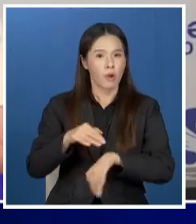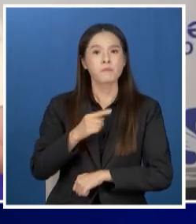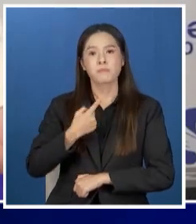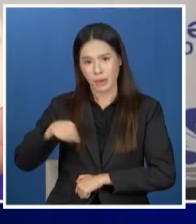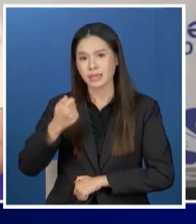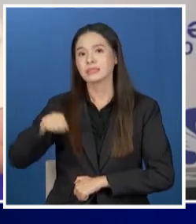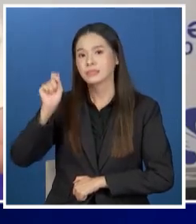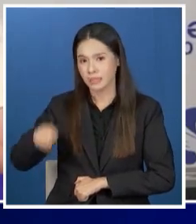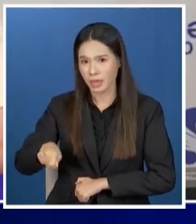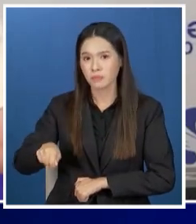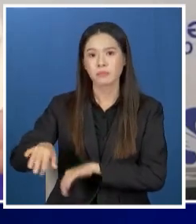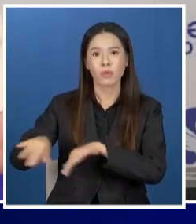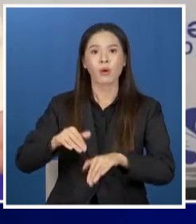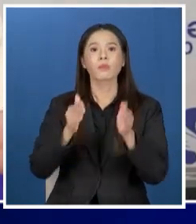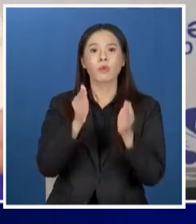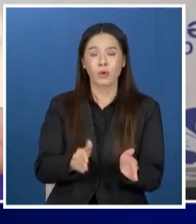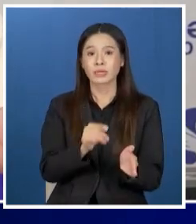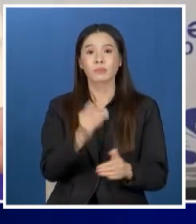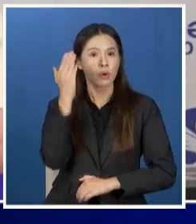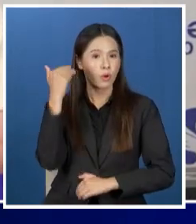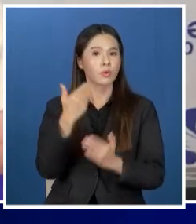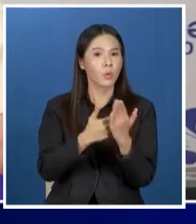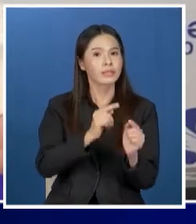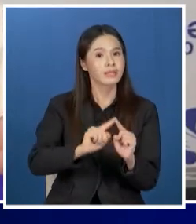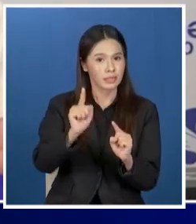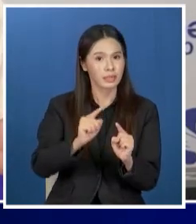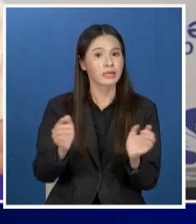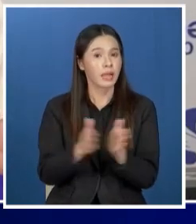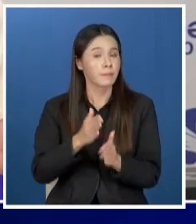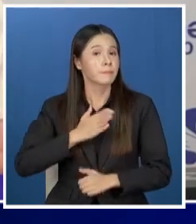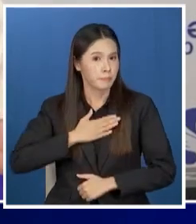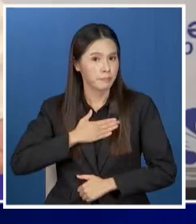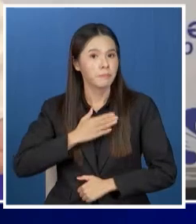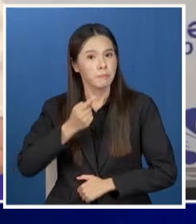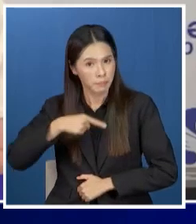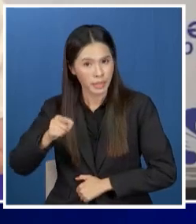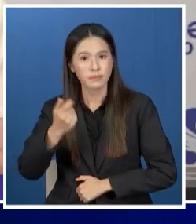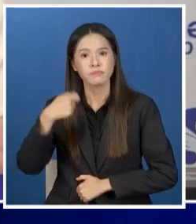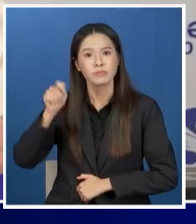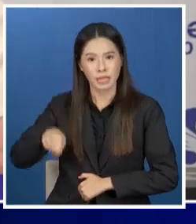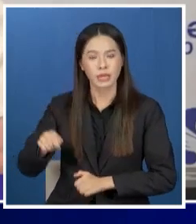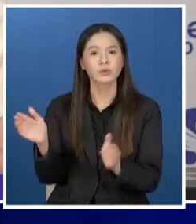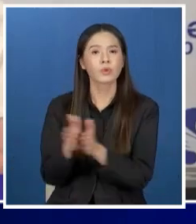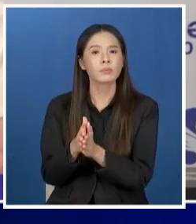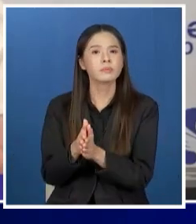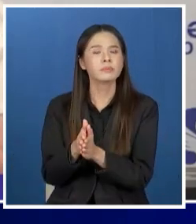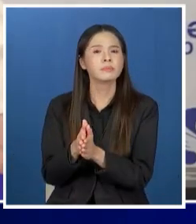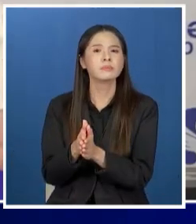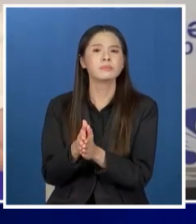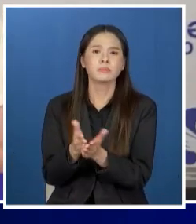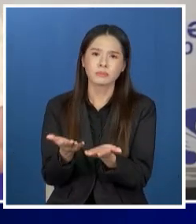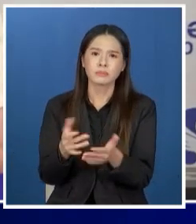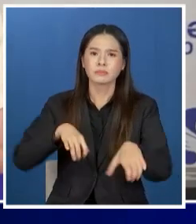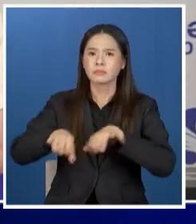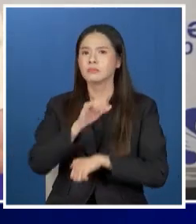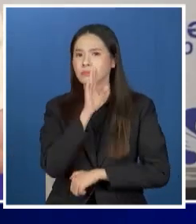ไปขึ้นศาลพร้อมกับเอาพยานคนที่เคยถูกรางวัลที่1กับหงทองไปขึ้นศาลด้วยแล้วถามว่ามันมีการ